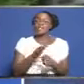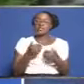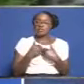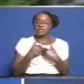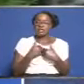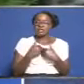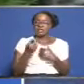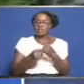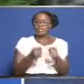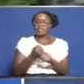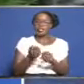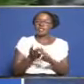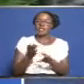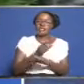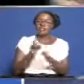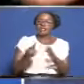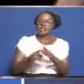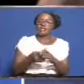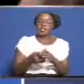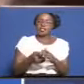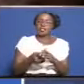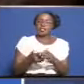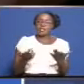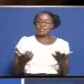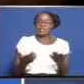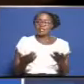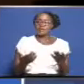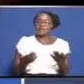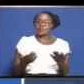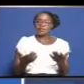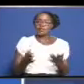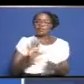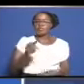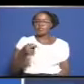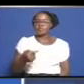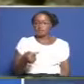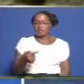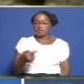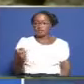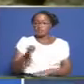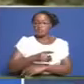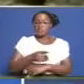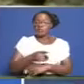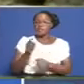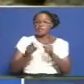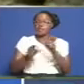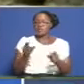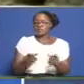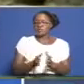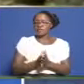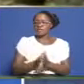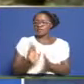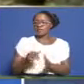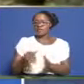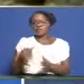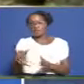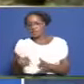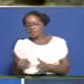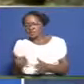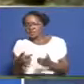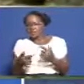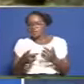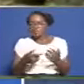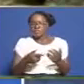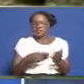tu baada ya kuanzishwa kwake, Gladys anapata hadi shilingi 5,000 kila siku. Sababu kuna mama mwingine alinunua, alikuja akanunua